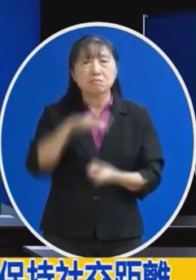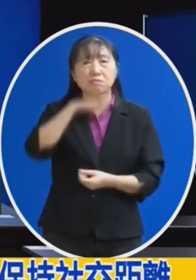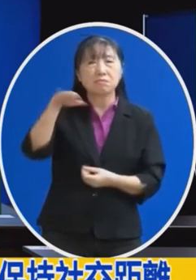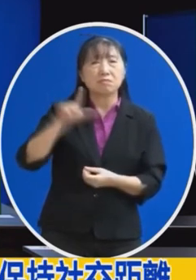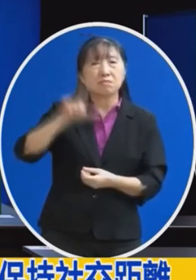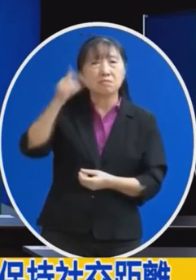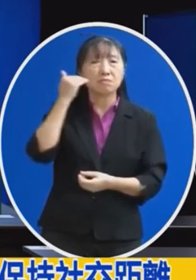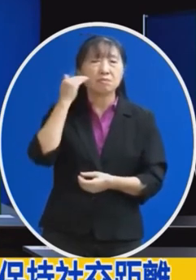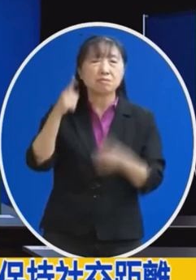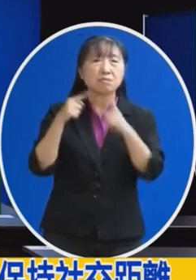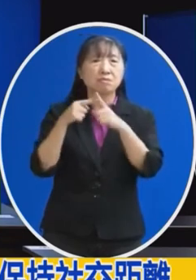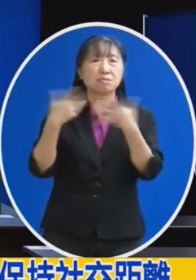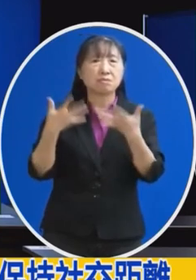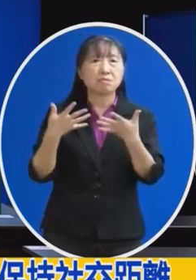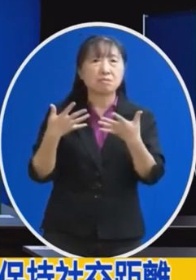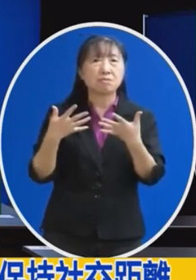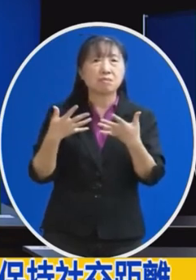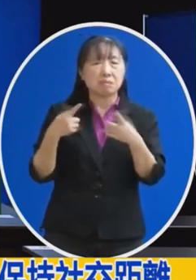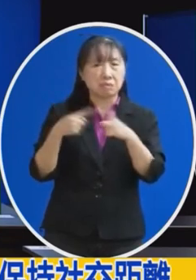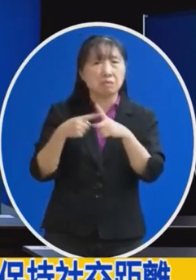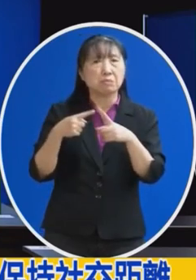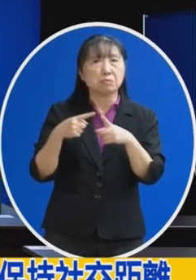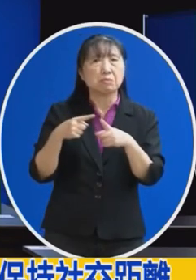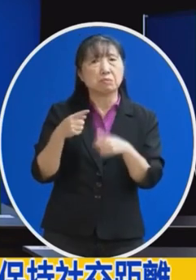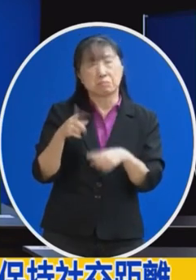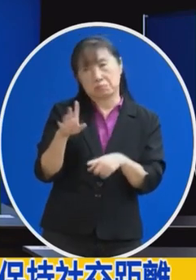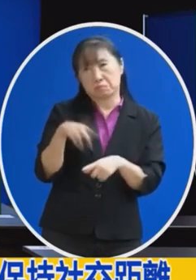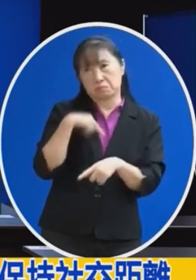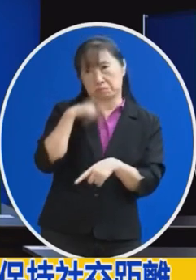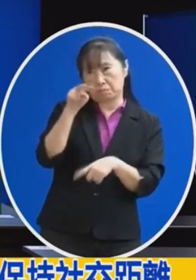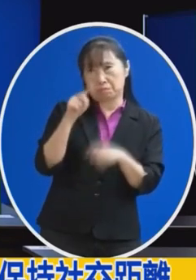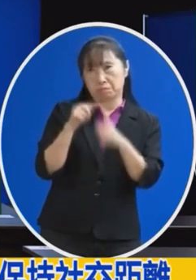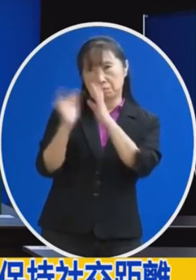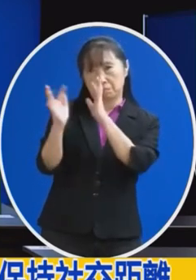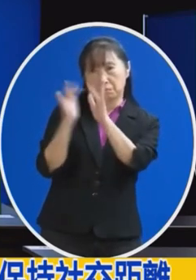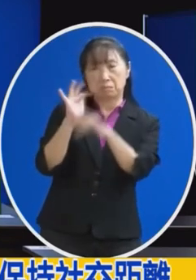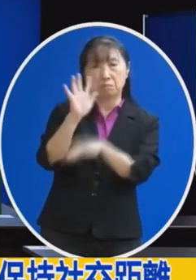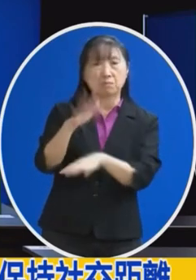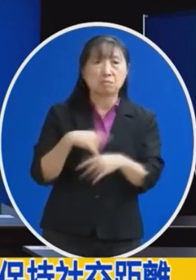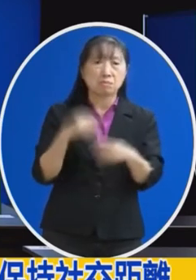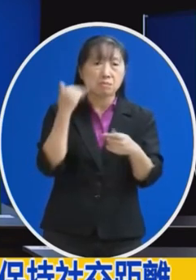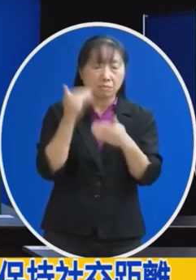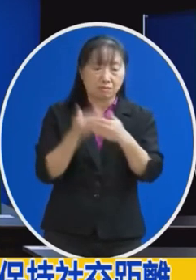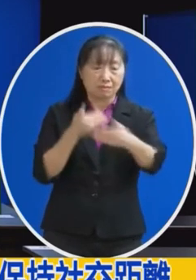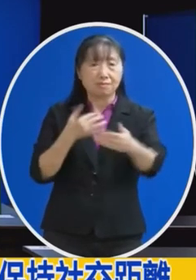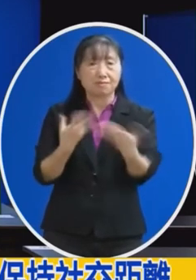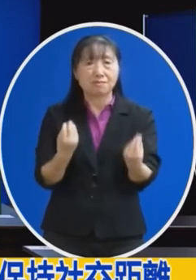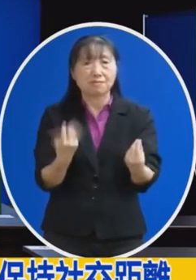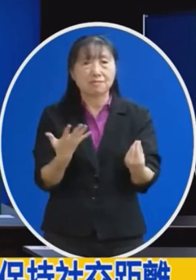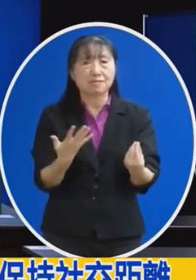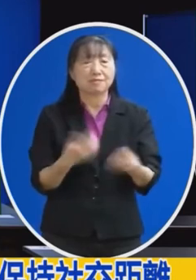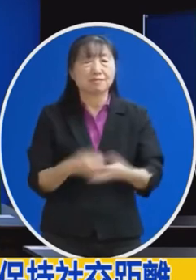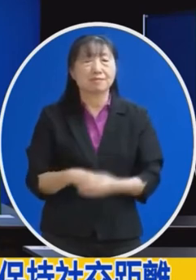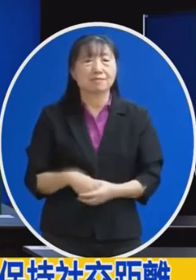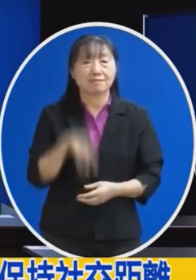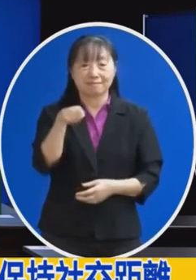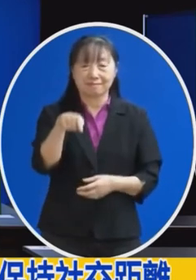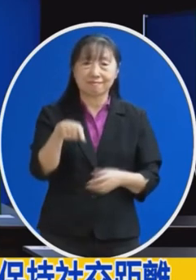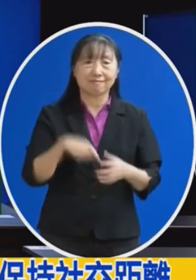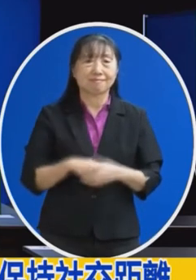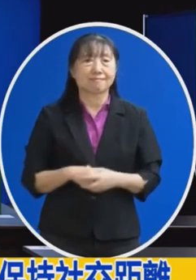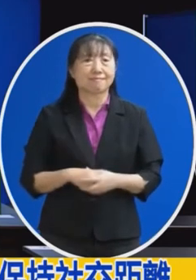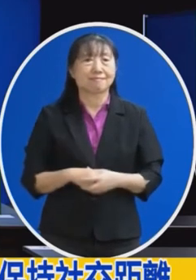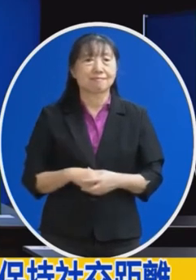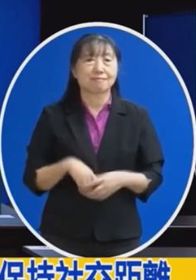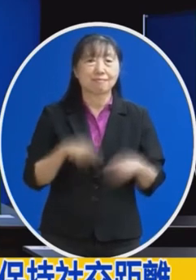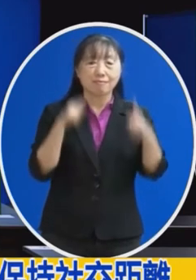假设说人真的也突然蛮多的，那么是如果没有拉开社交距离的话，那这部分的话会就这个